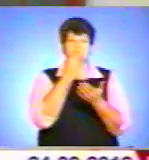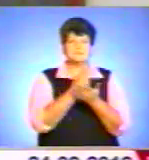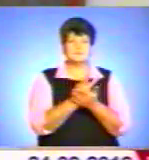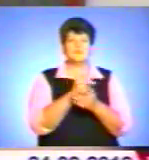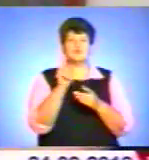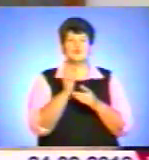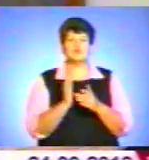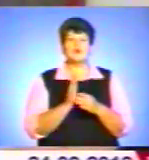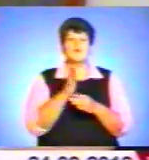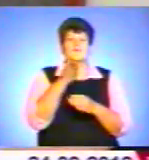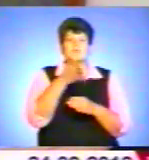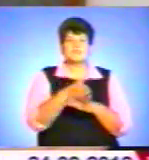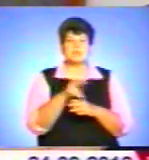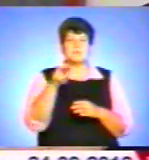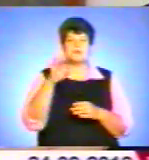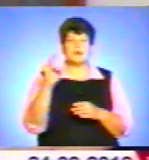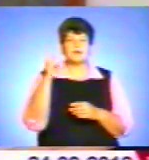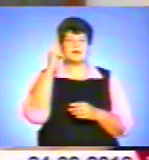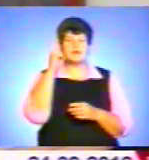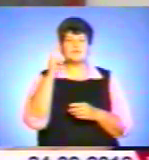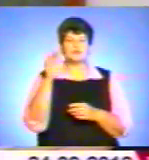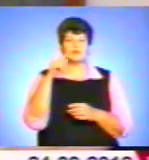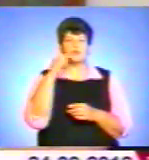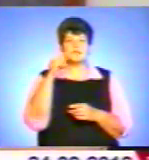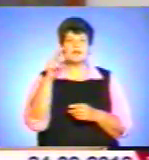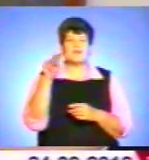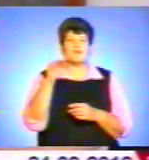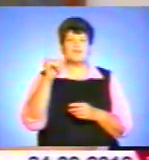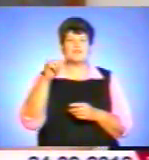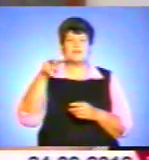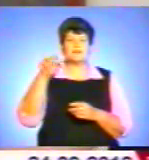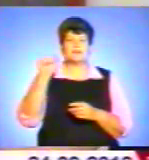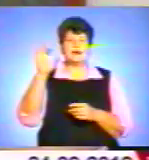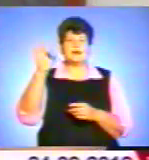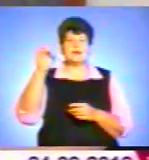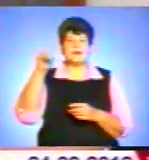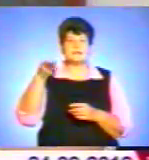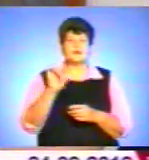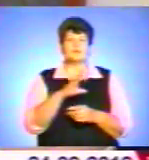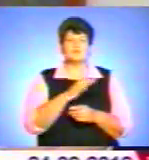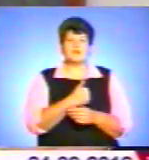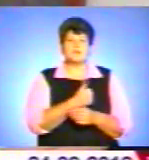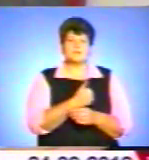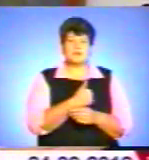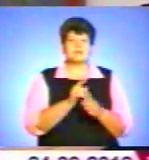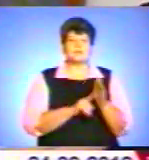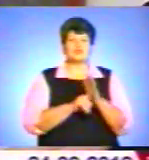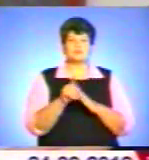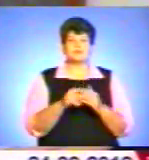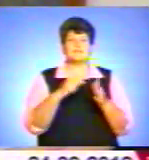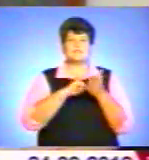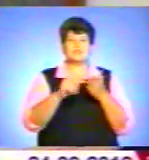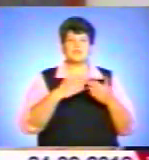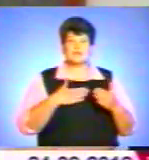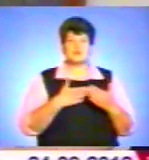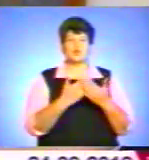візит патріарха Київської всієї Руси Філарета співпав із нашими бажаннями започаткувати відзначення нашого музею. І дуже